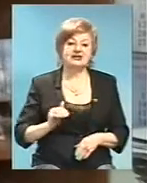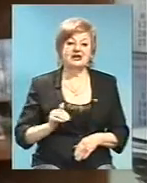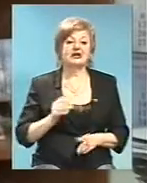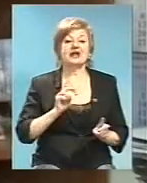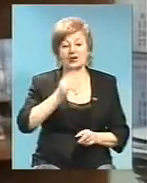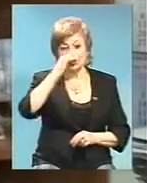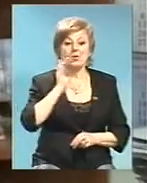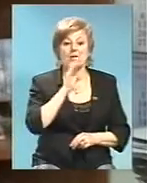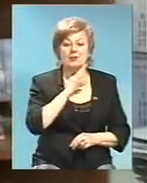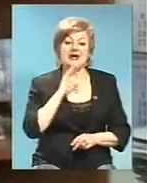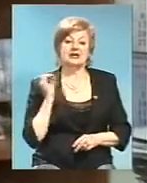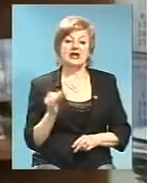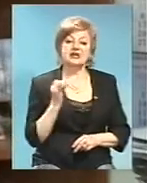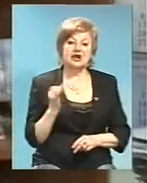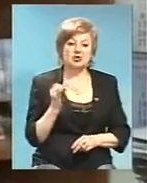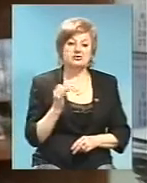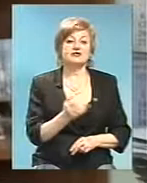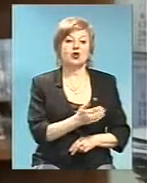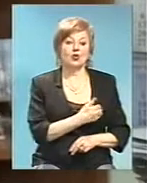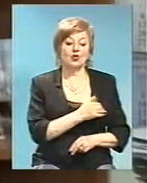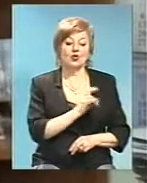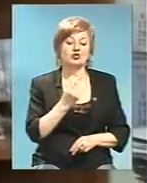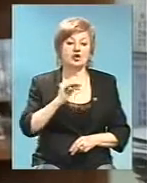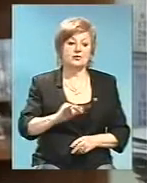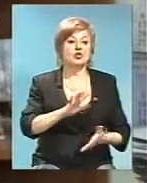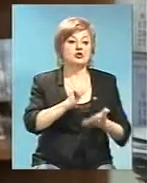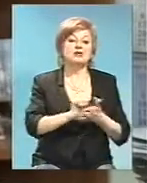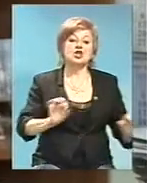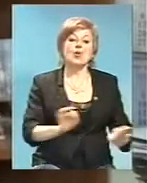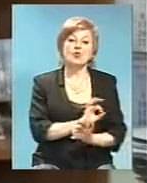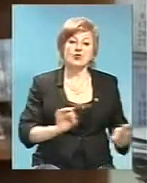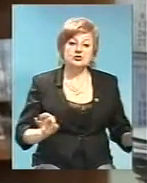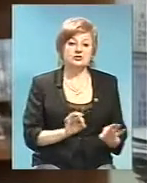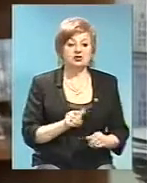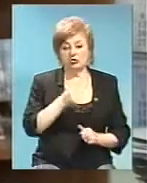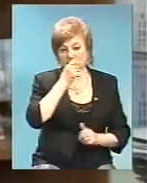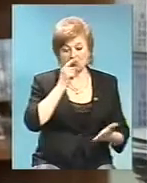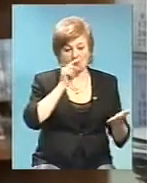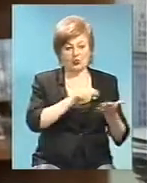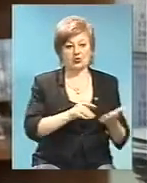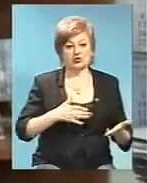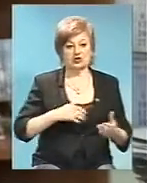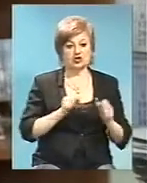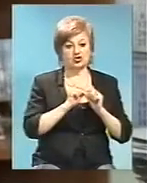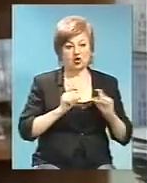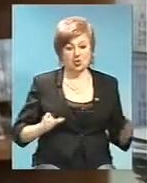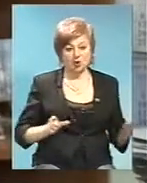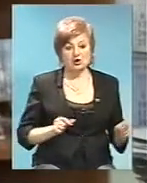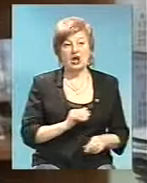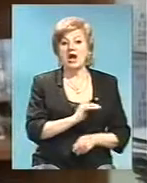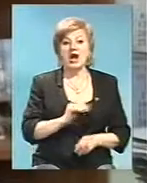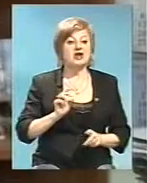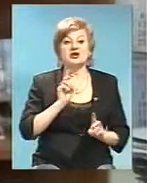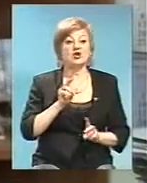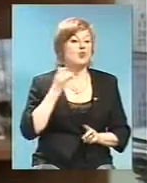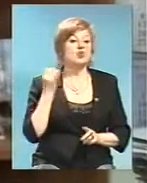батьки, яких зацікавлені, хочуть, щоб їх діти займалися музикою, вони не зможуть попасти до нашого ліцею. А діти, кому це